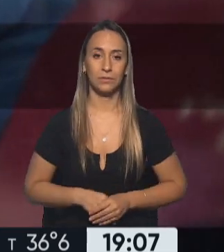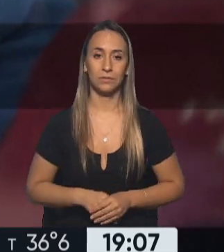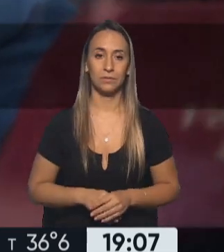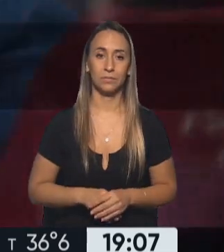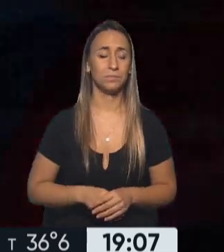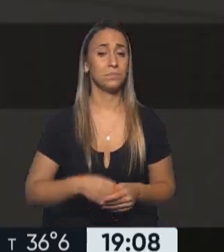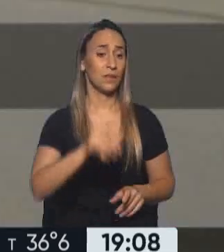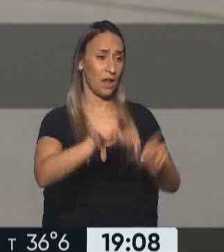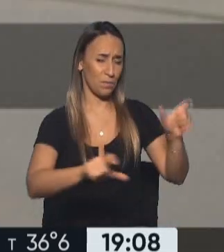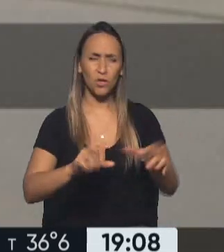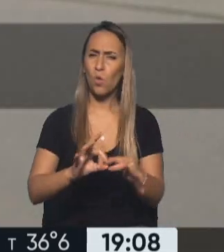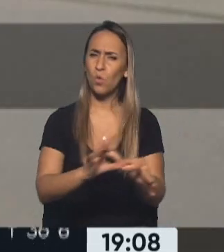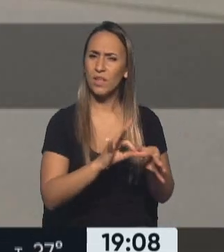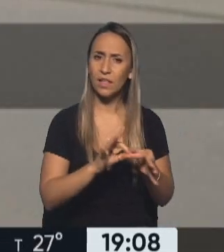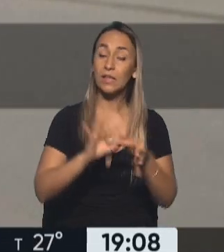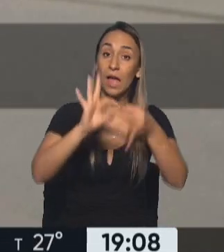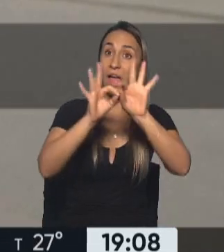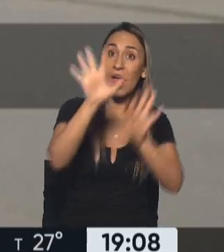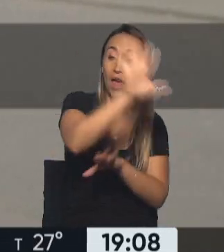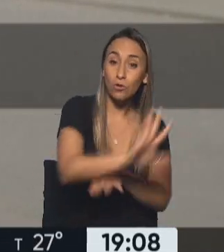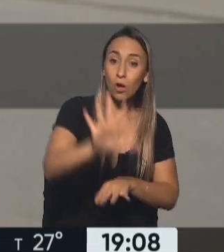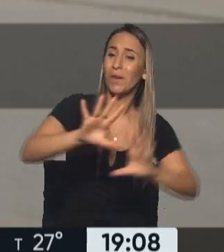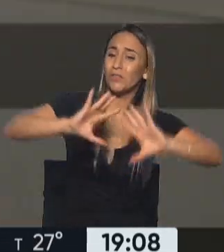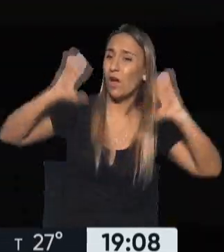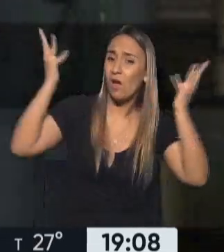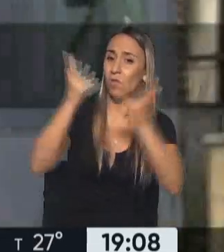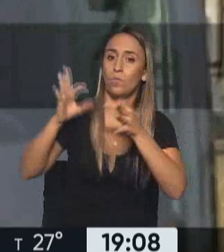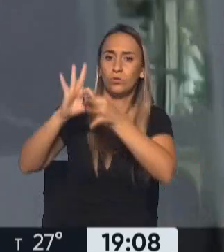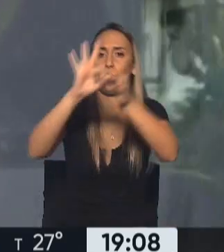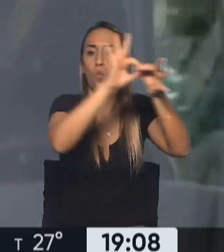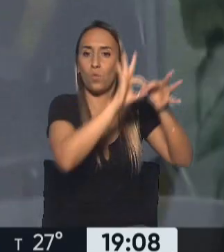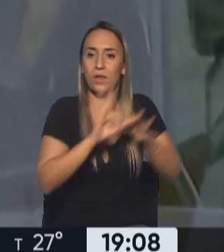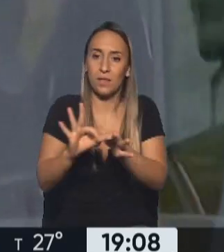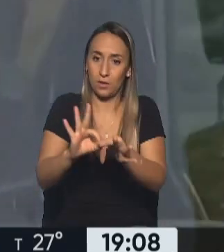Народ сплощен, Европа сейчас, весь мир объявляет.